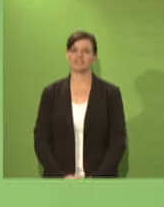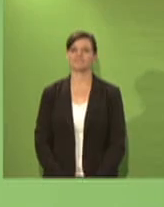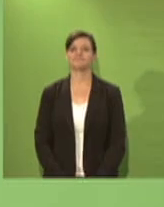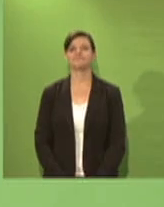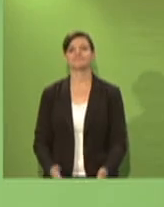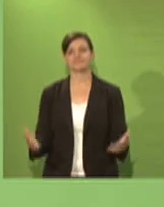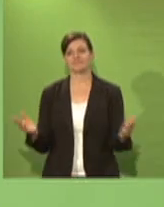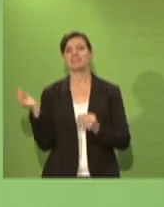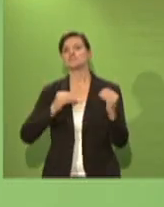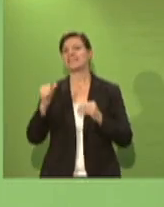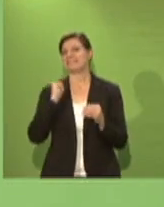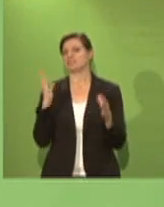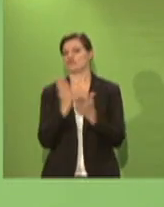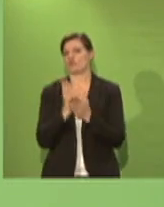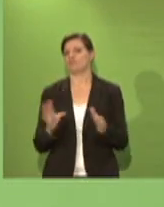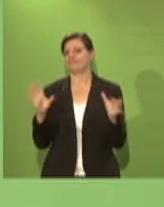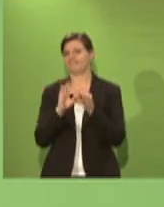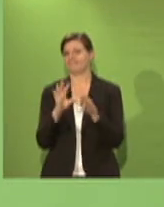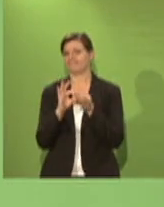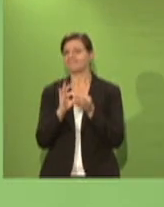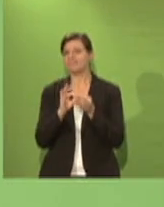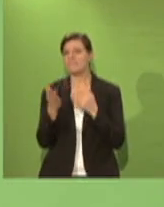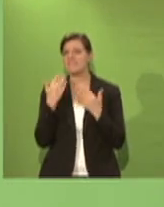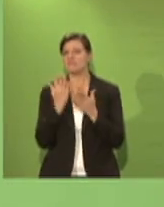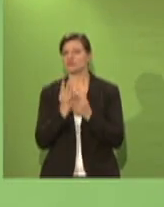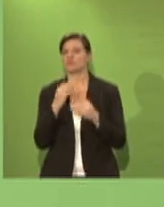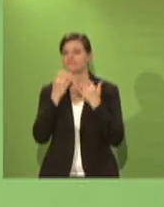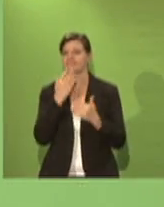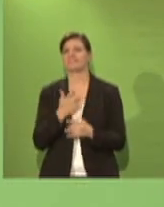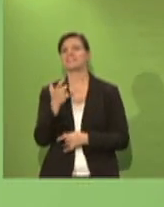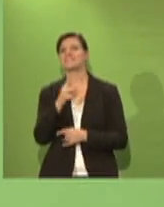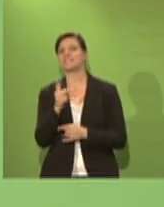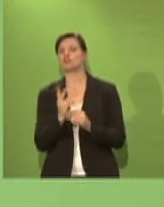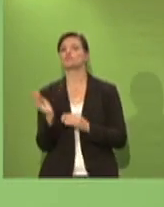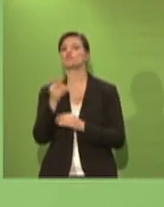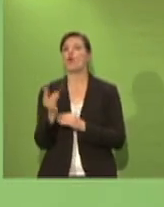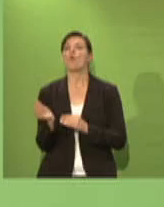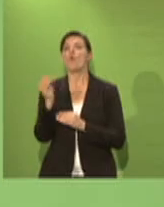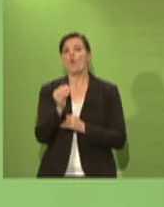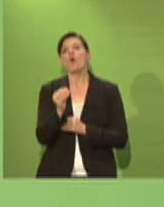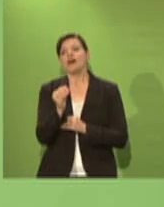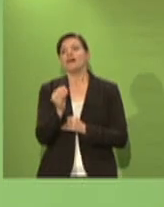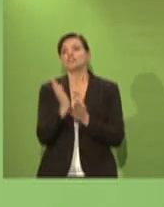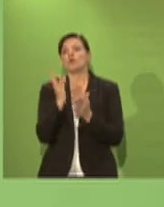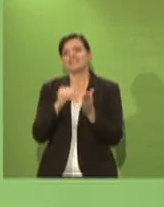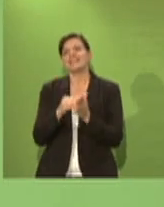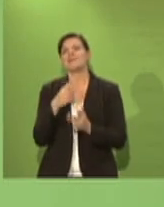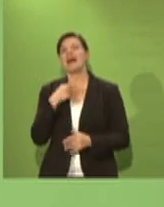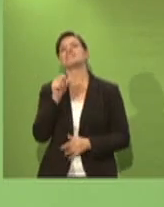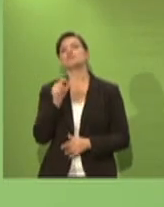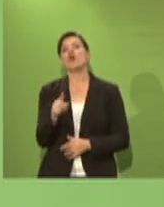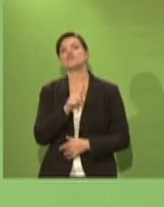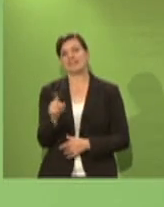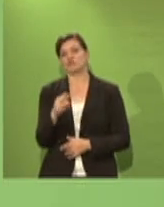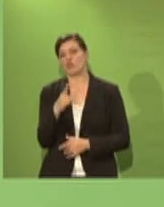Zu den Spenden habe ich ja gestern bei meiner Bewerbungsrede gesagt, jetzt lassen wir die 20.000 Euro mal drin, aber diese 12.000 Euro, die möchte ich als reale Spenden schon